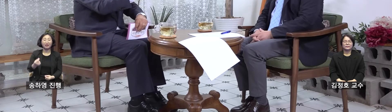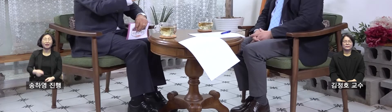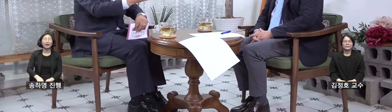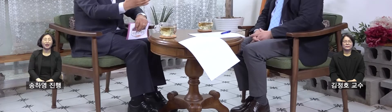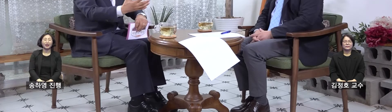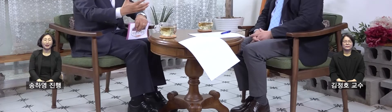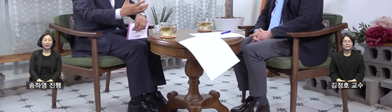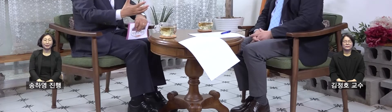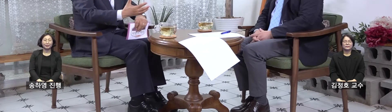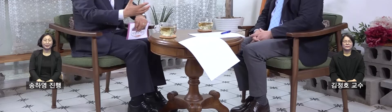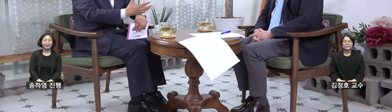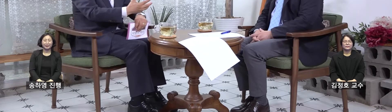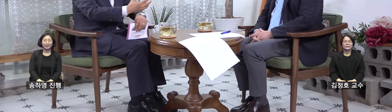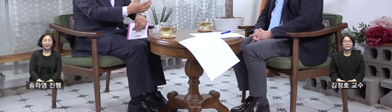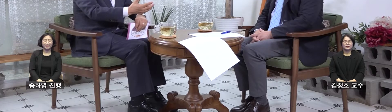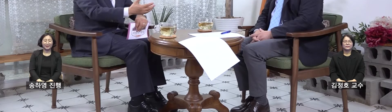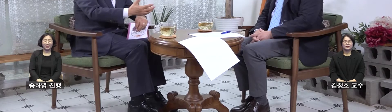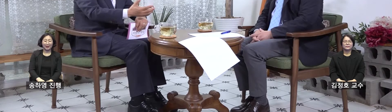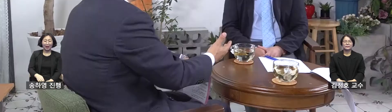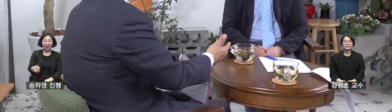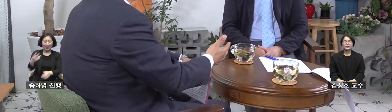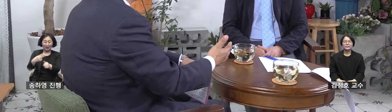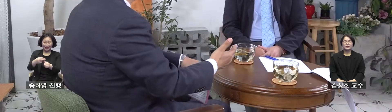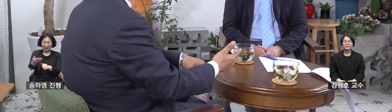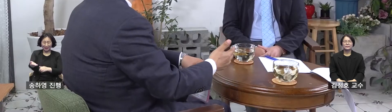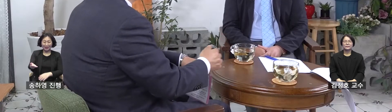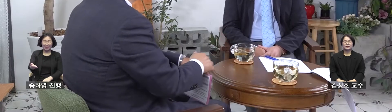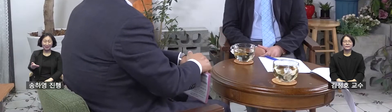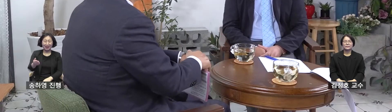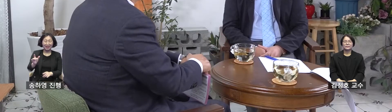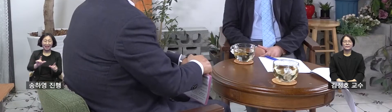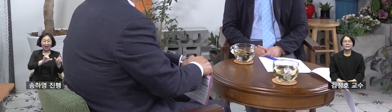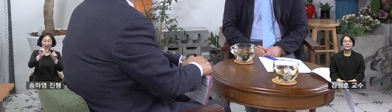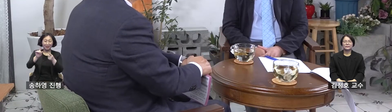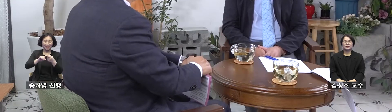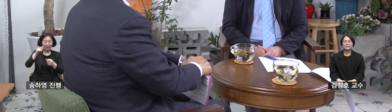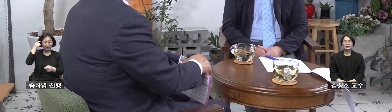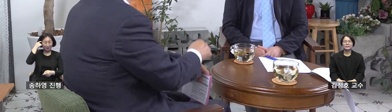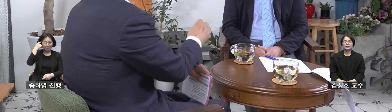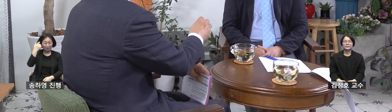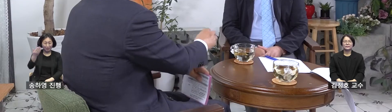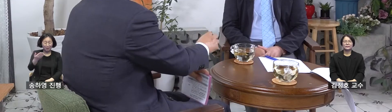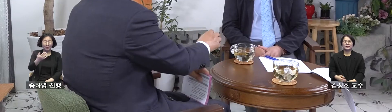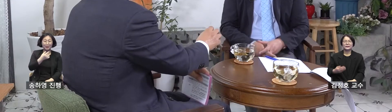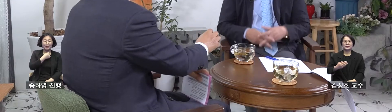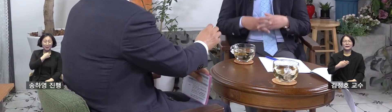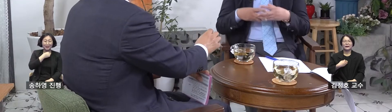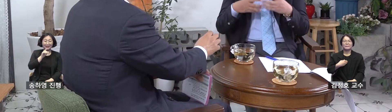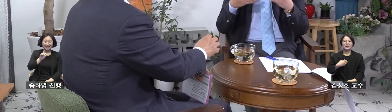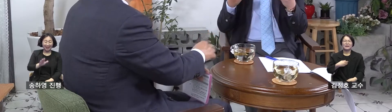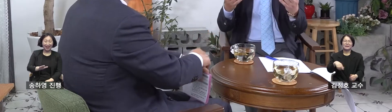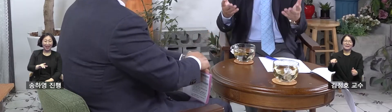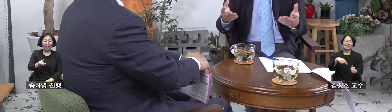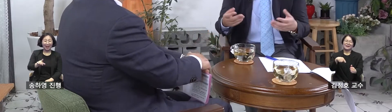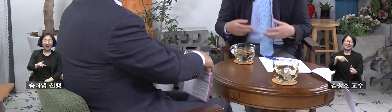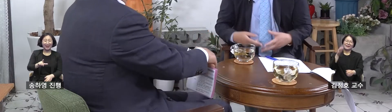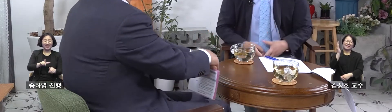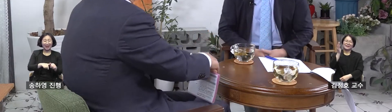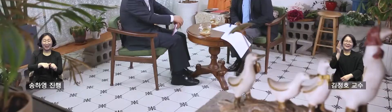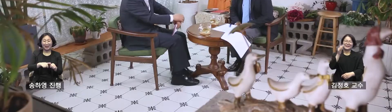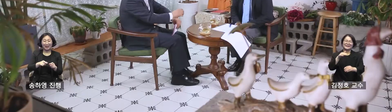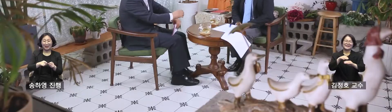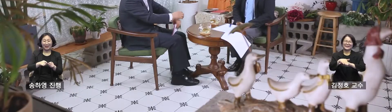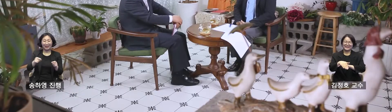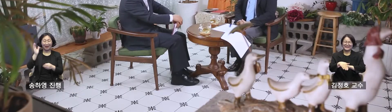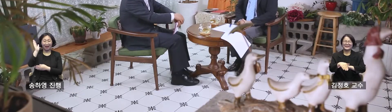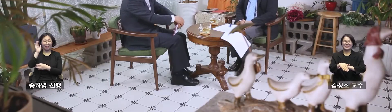그 교수님 근황을 여쭤보다가 시간이 참 많이 지나갔네요. 근데. 제가 너무 강의식으로 많은 얘기를